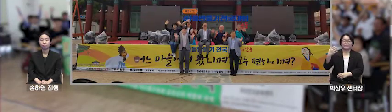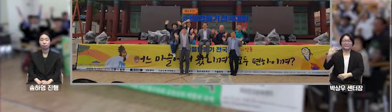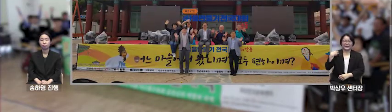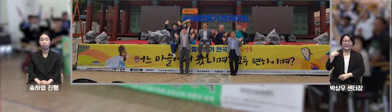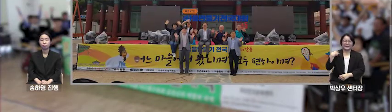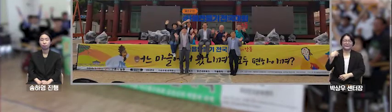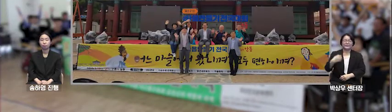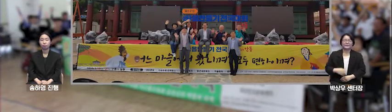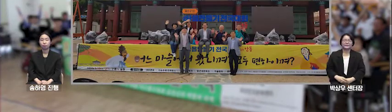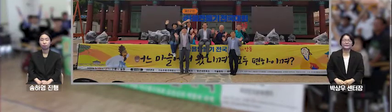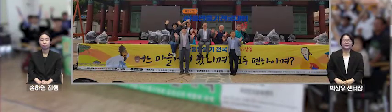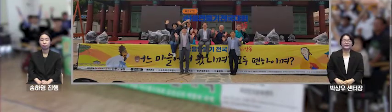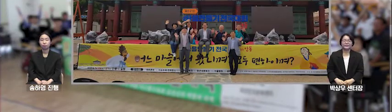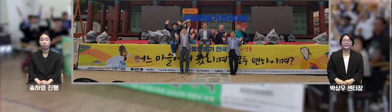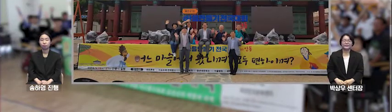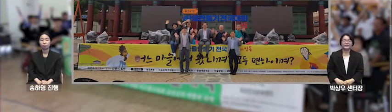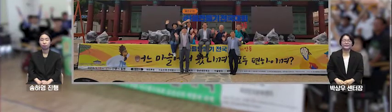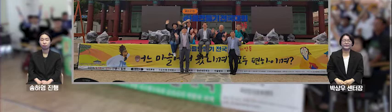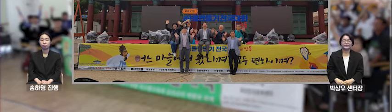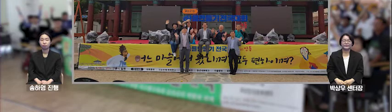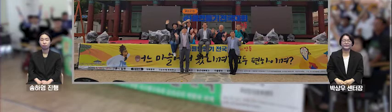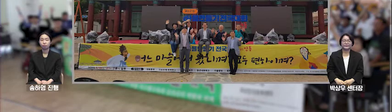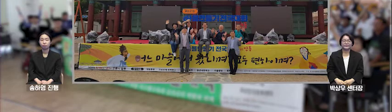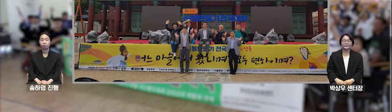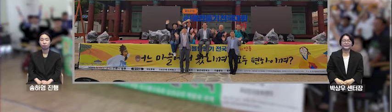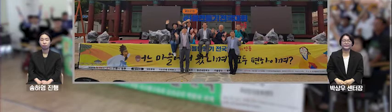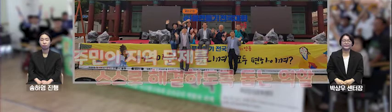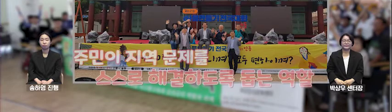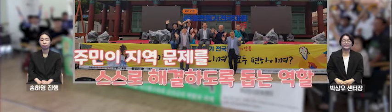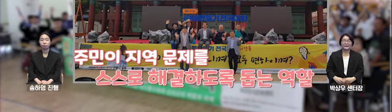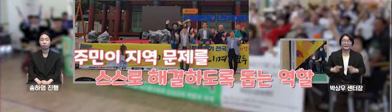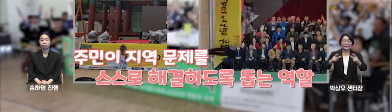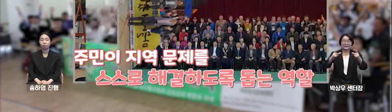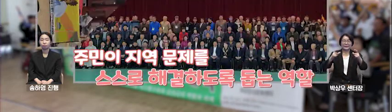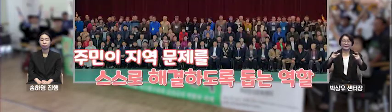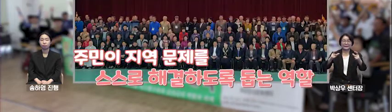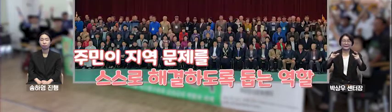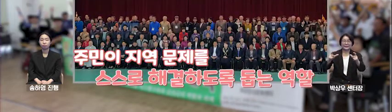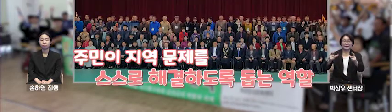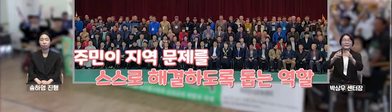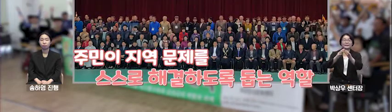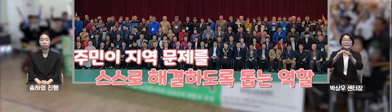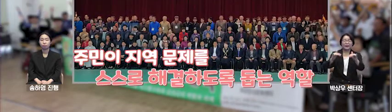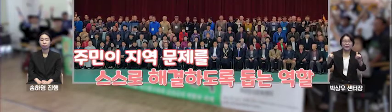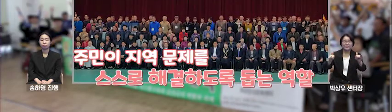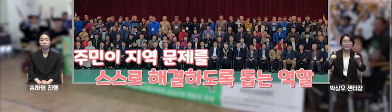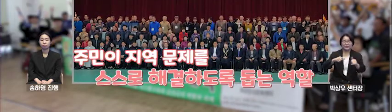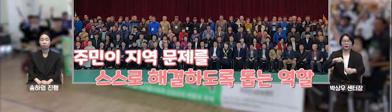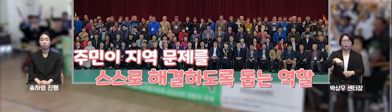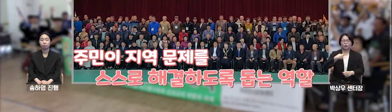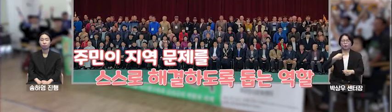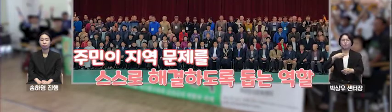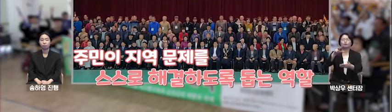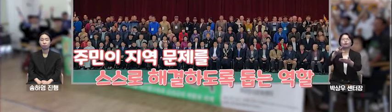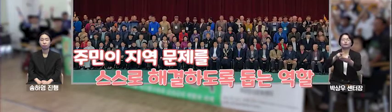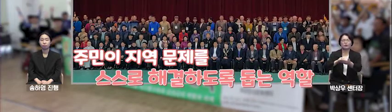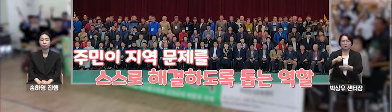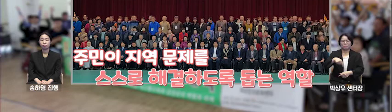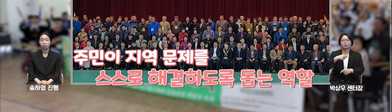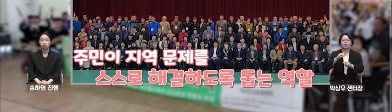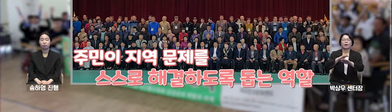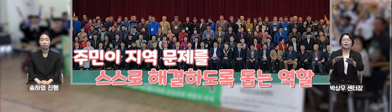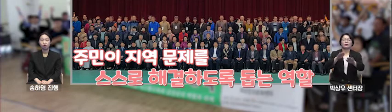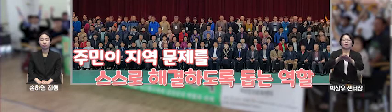보시면 되실 것 같습니다. 결국은 주민 스스로 지역 문제를 스스로 해결할 수